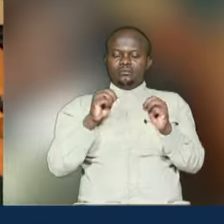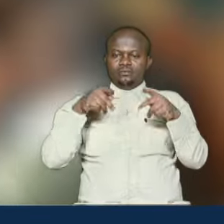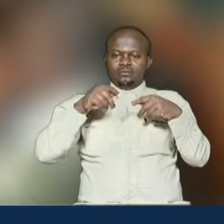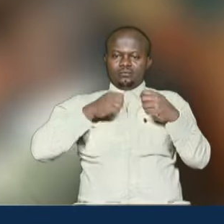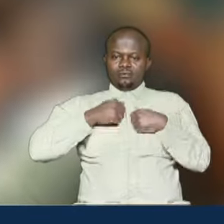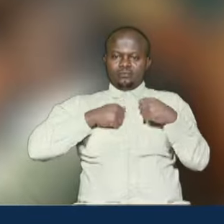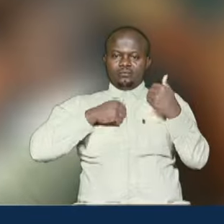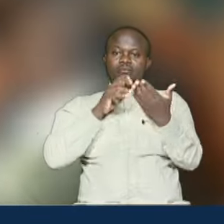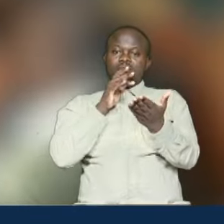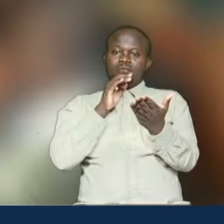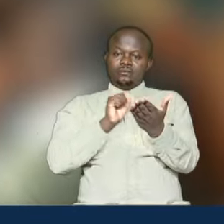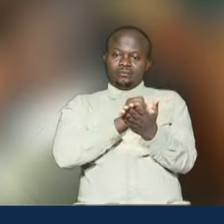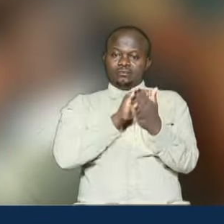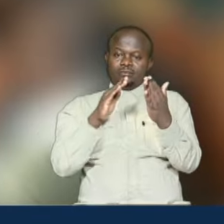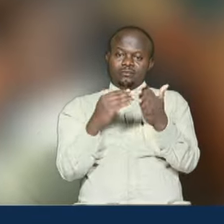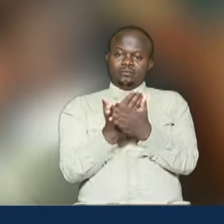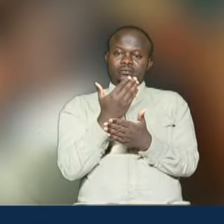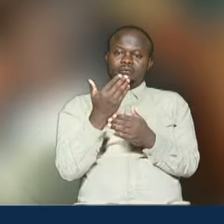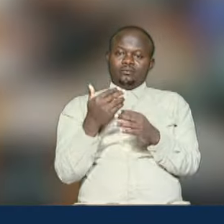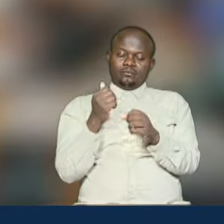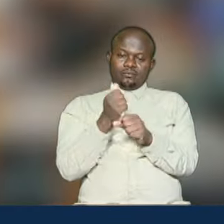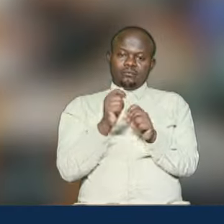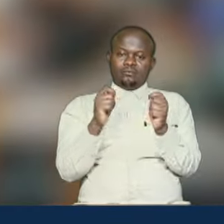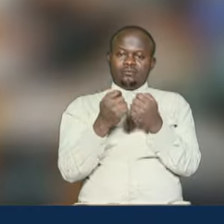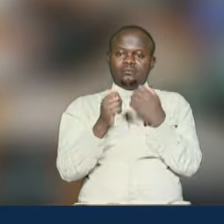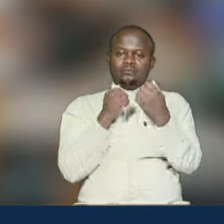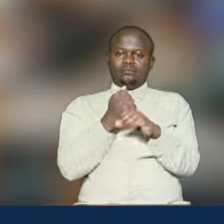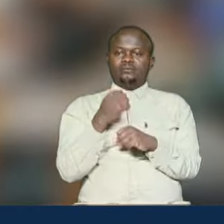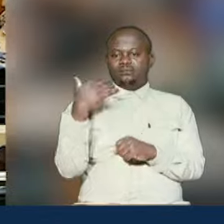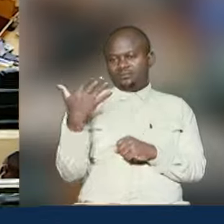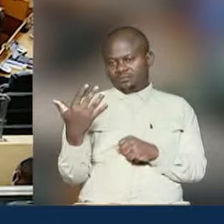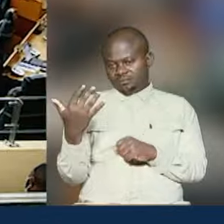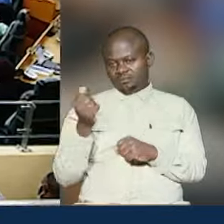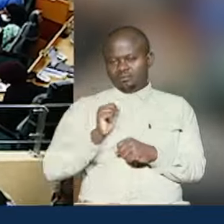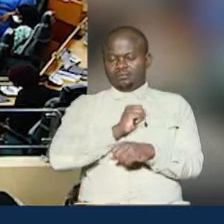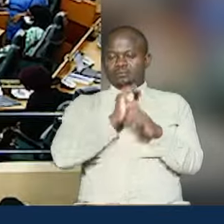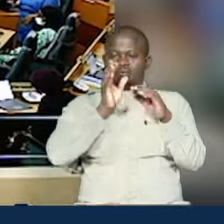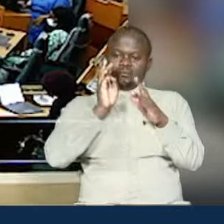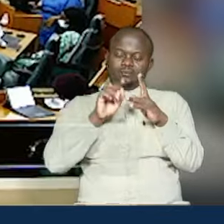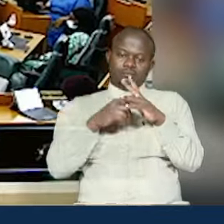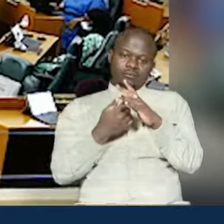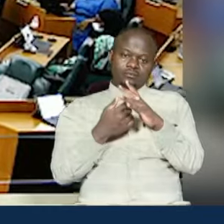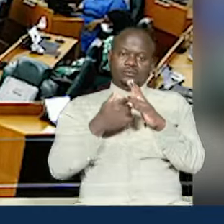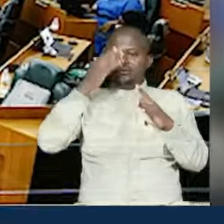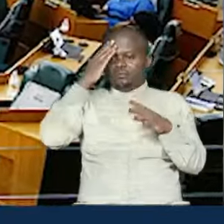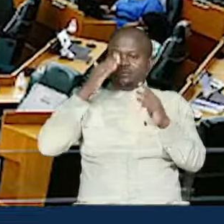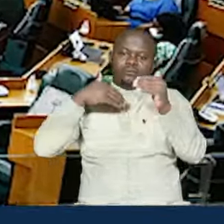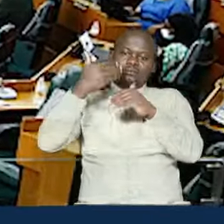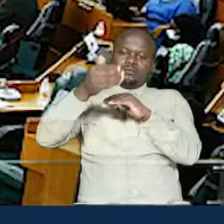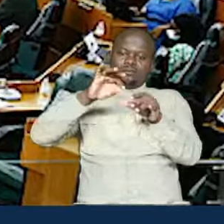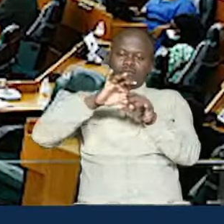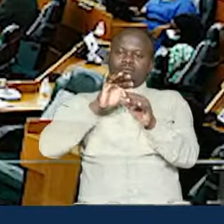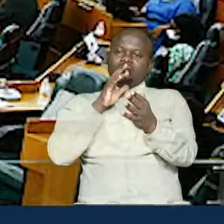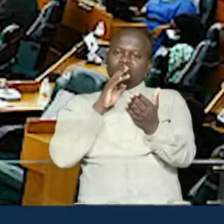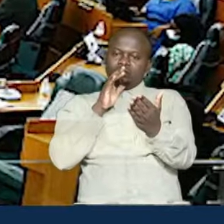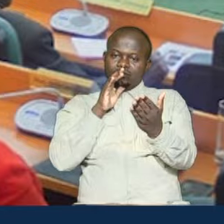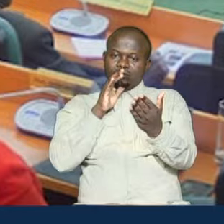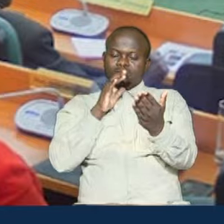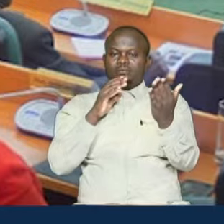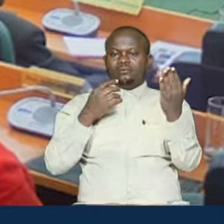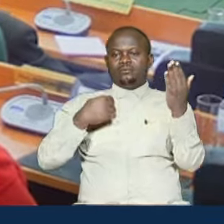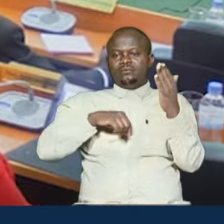Rwanda utegereje abasenateri bashya bagiye gukora manda y'imyaka 5. Ni abasenateri bazatangira kumenyekana nyuma y'amatora ategerejwe ku wa mbere